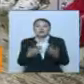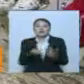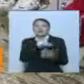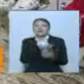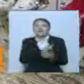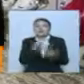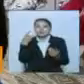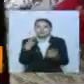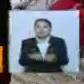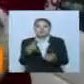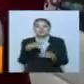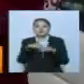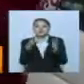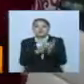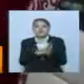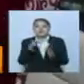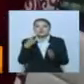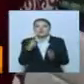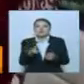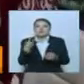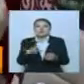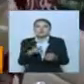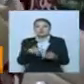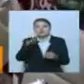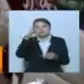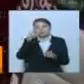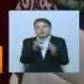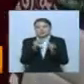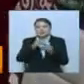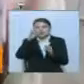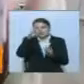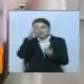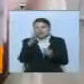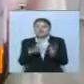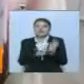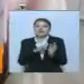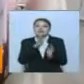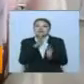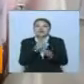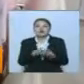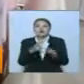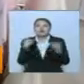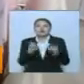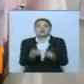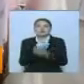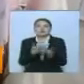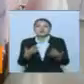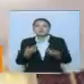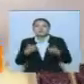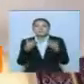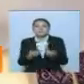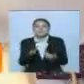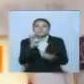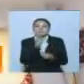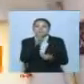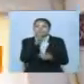перинатальном центре родились еще 19 малышей. 10 мальчишек и 9 девочек. Сотрудники медицинского учреждения сегодня преподнесли мамам